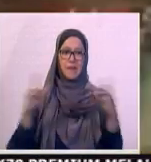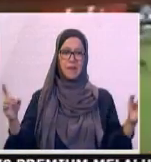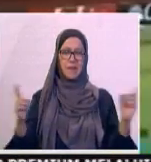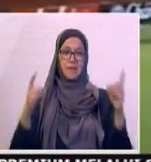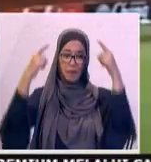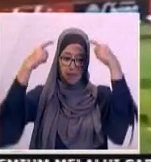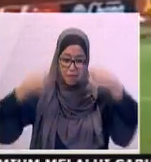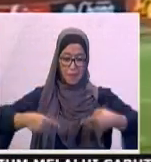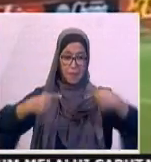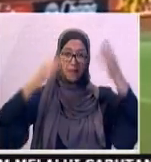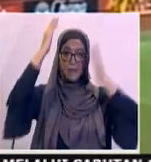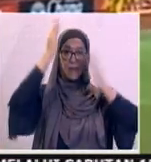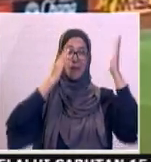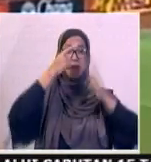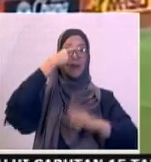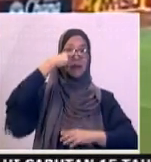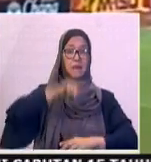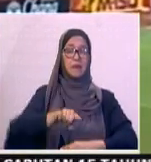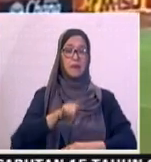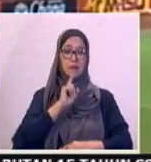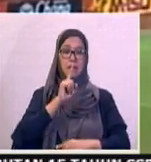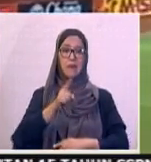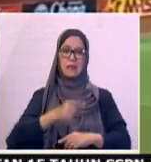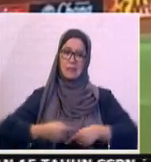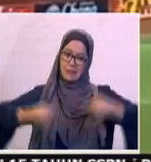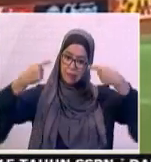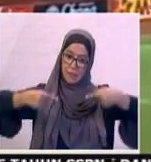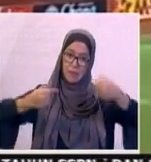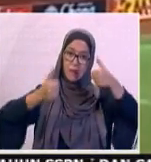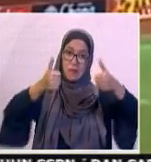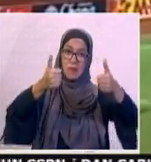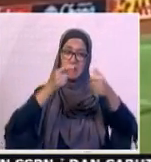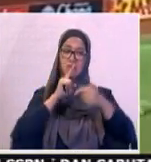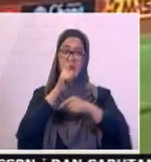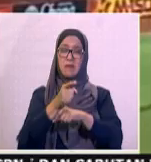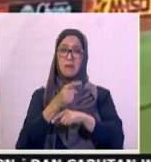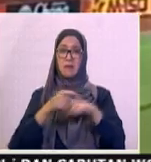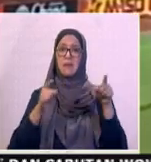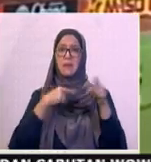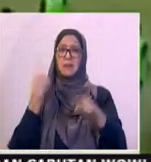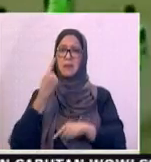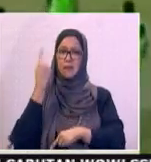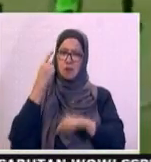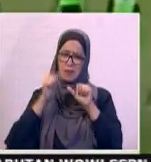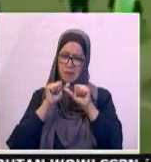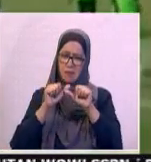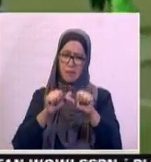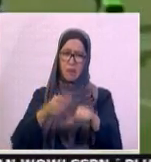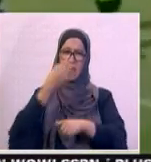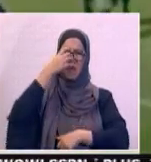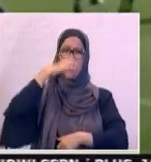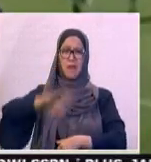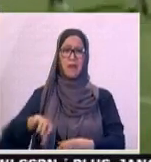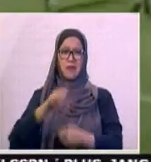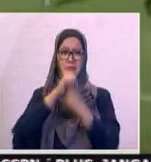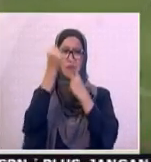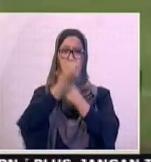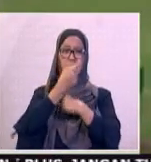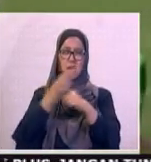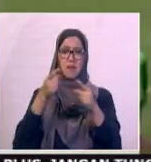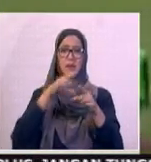Malaysia dan Thailand yang dianggap seteru utama seringkali menghadirkan situasi panas dan ini turut melibatkan skuad bawah 15